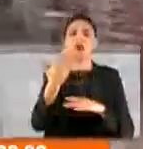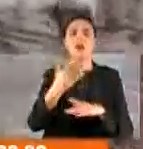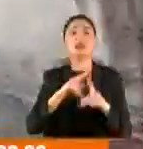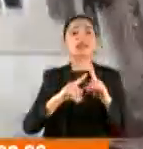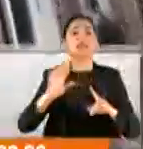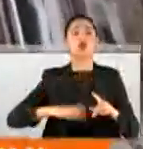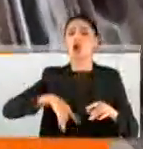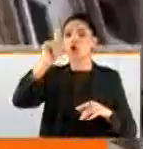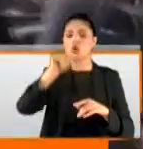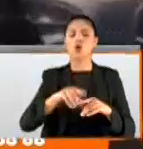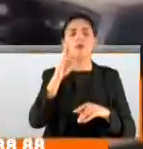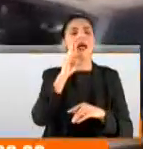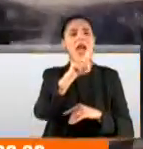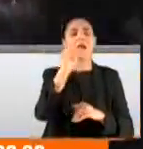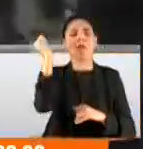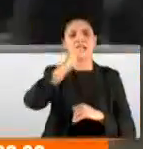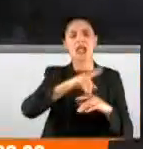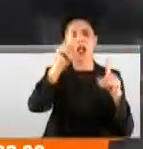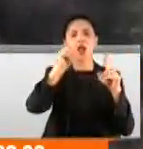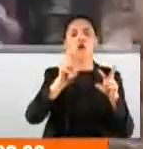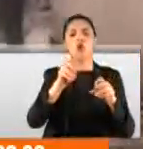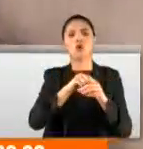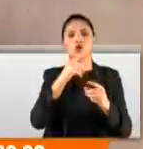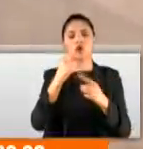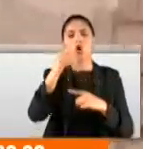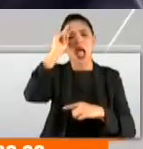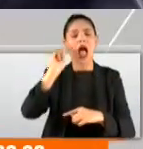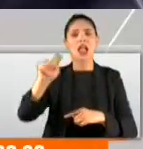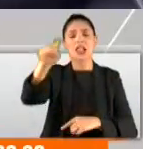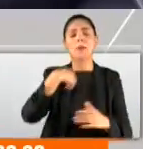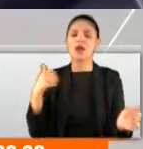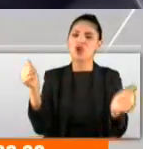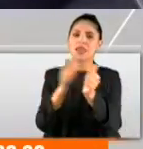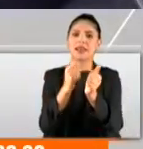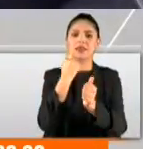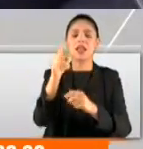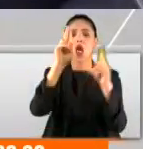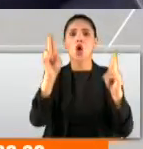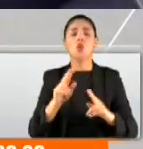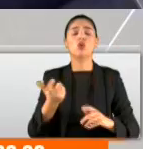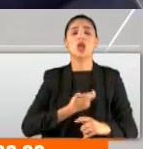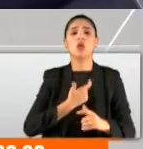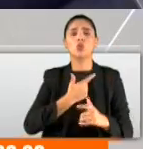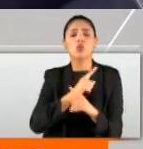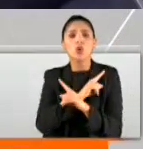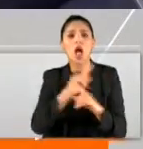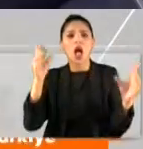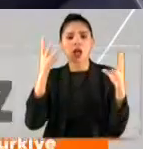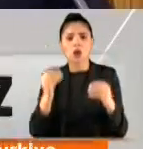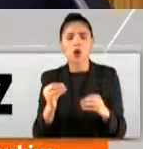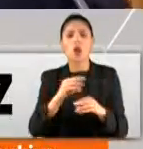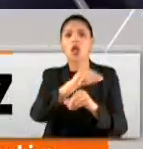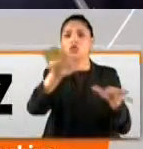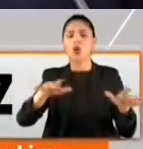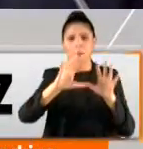gündeminde Ermenistan'ın saldırıları da vardı. Azerbaycan'ın yanındayız dedi. Uluslararası hukuka aykırı olarak toprakları işgal edildi.